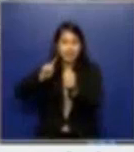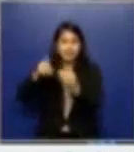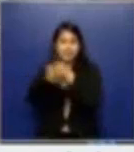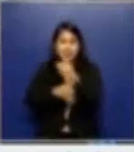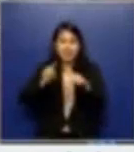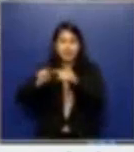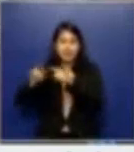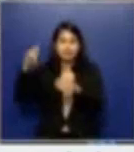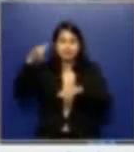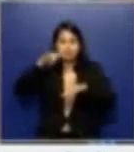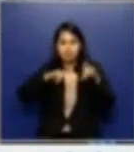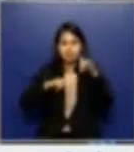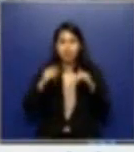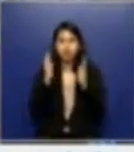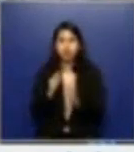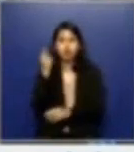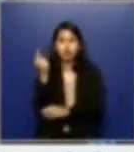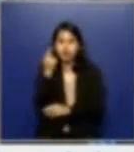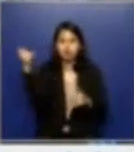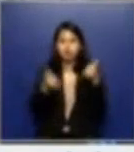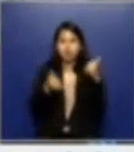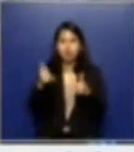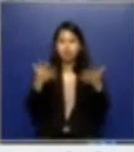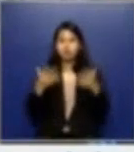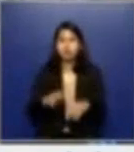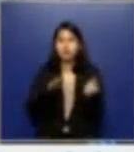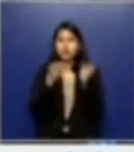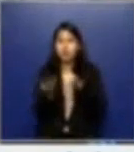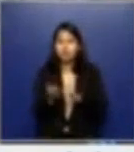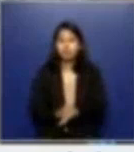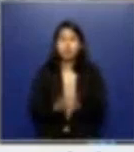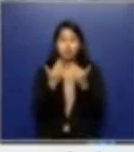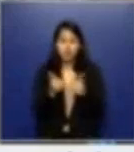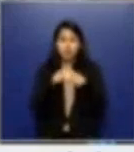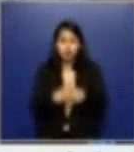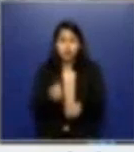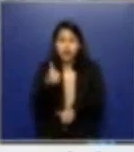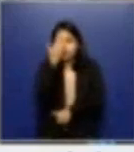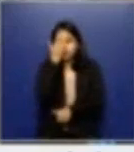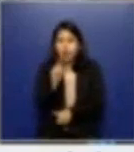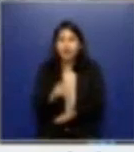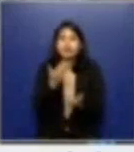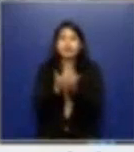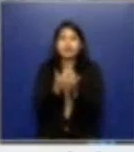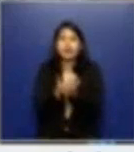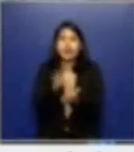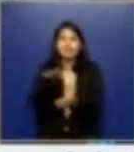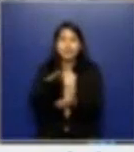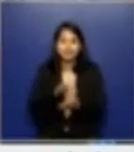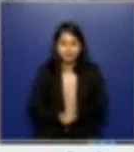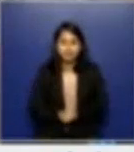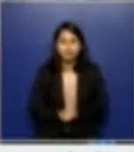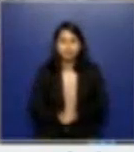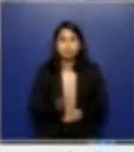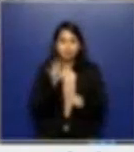เครื่องบินยังไม่มานักท่องเที่ยวยังไม่มาเจ๊งกันหมดอยู่ได้วันนี้เพราะอะไรครับเงินเยียวยา